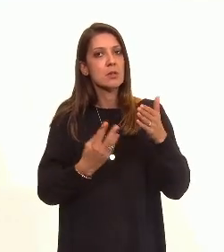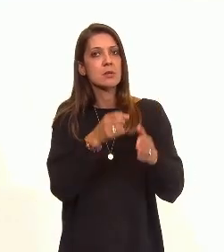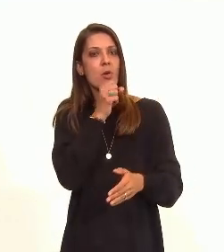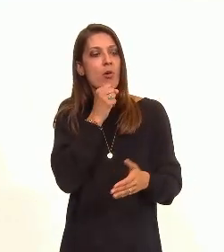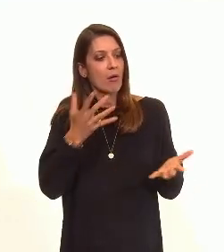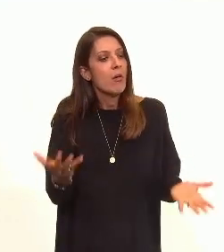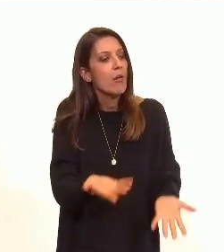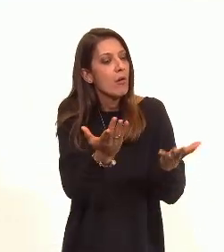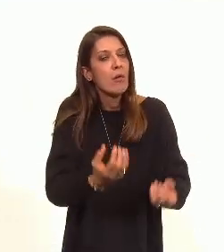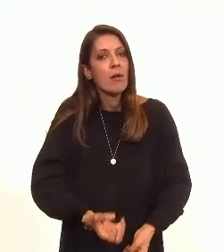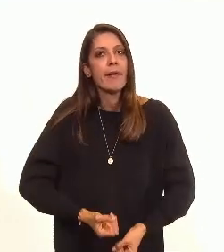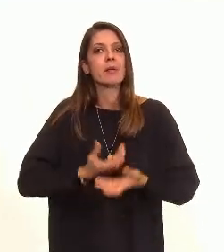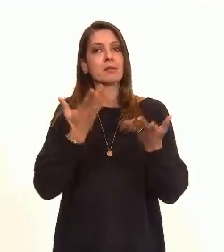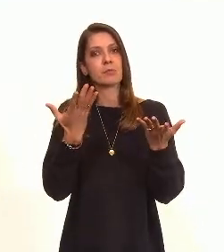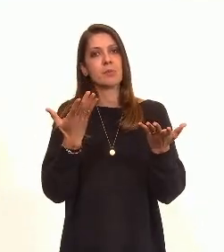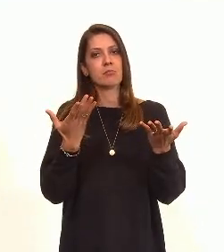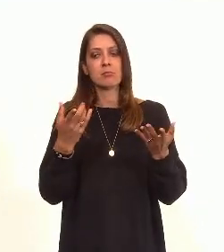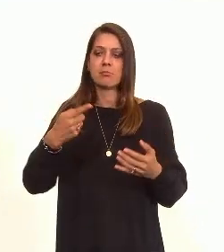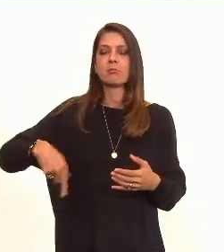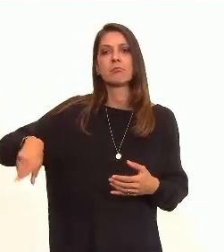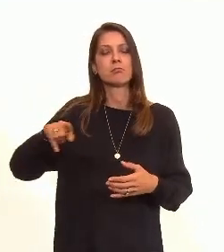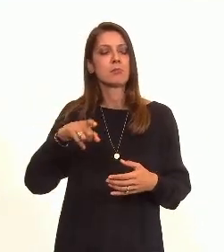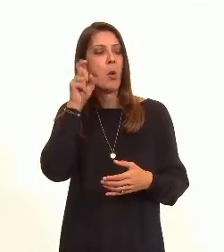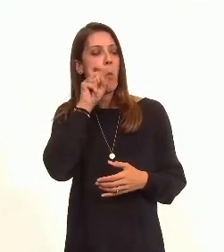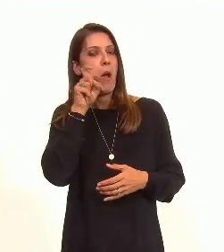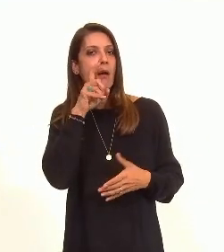âgées, qui part du constat que